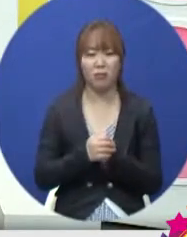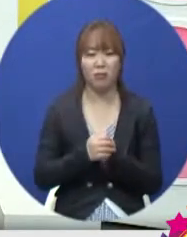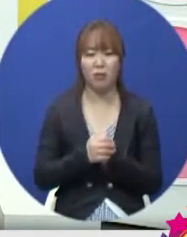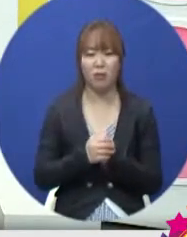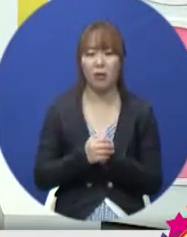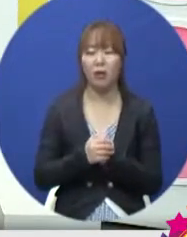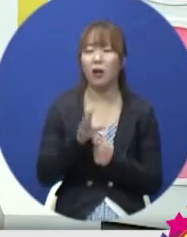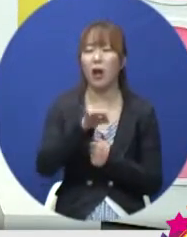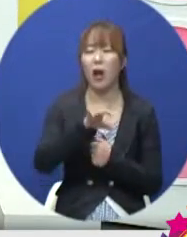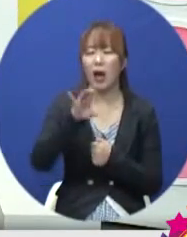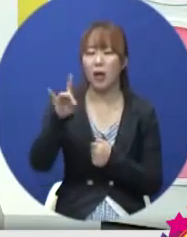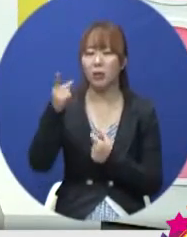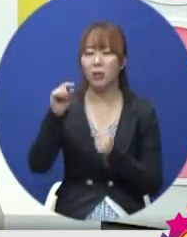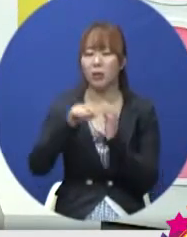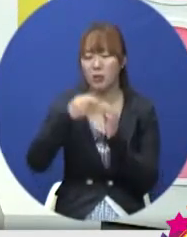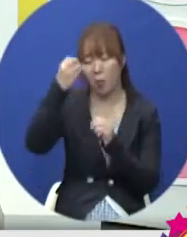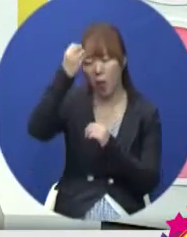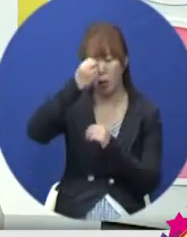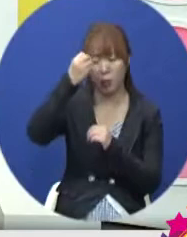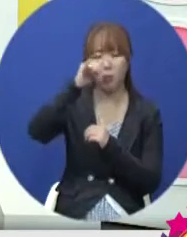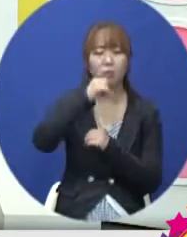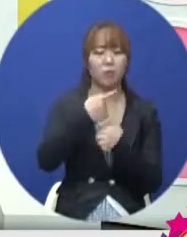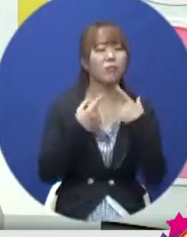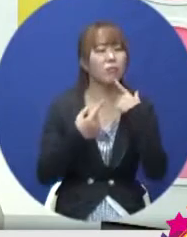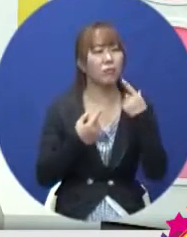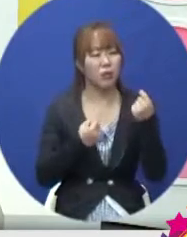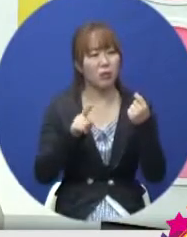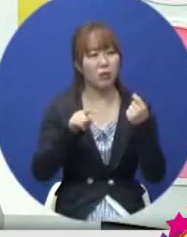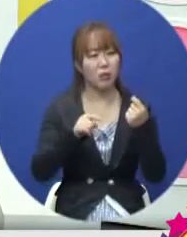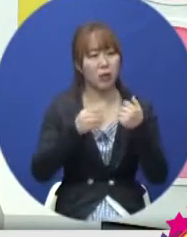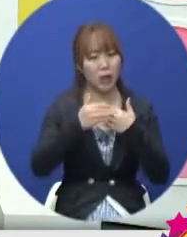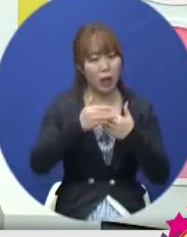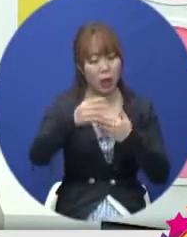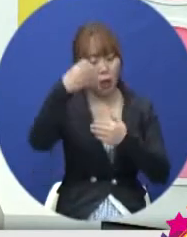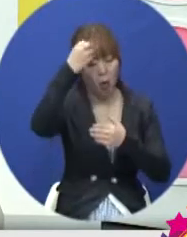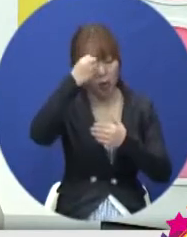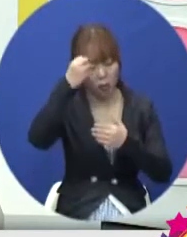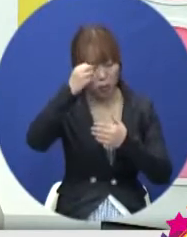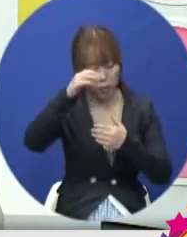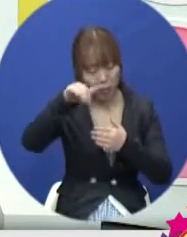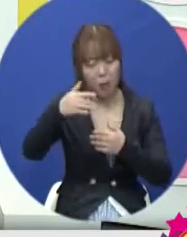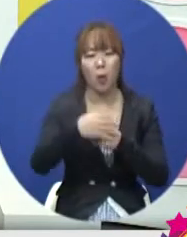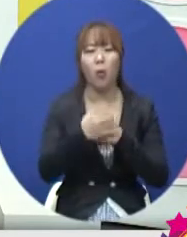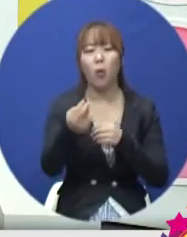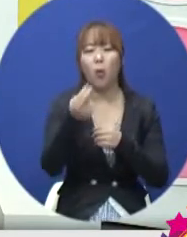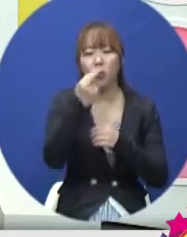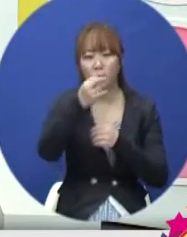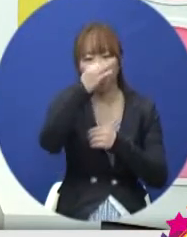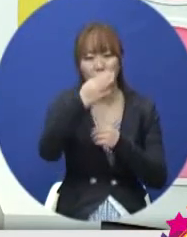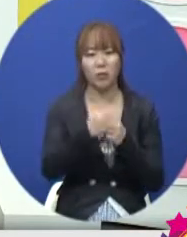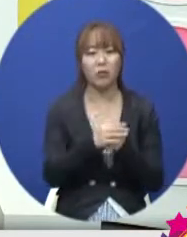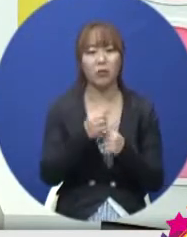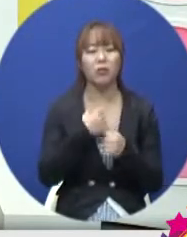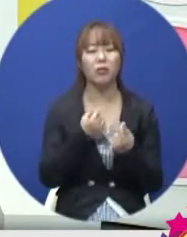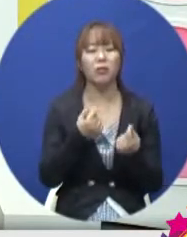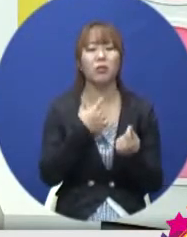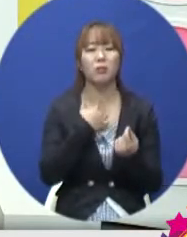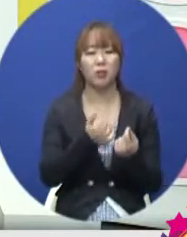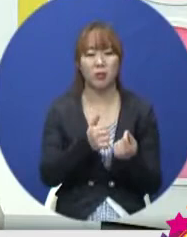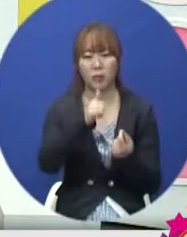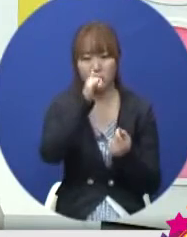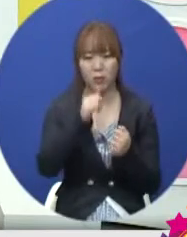저는 한 번씩 그럴 때 이렇게 어지러움을 좀 느껴요. 아유, 어지럽다 그 단계가 넘어가면은 네. 호흡곤란이 와요. 저는